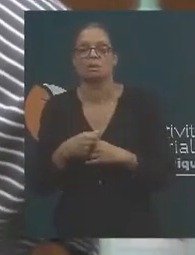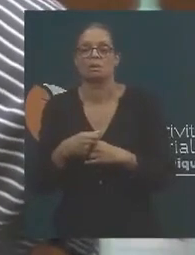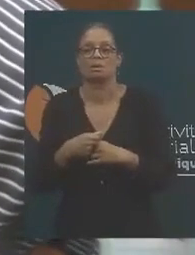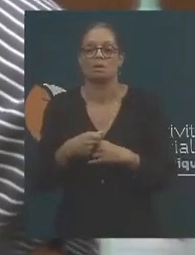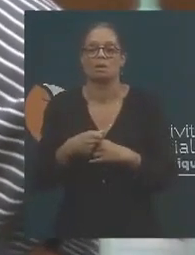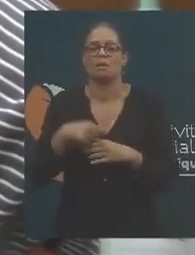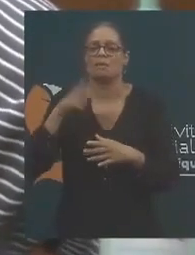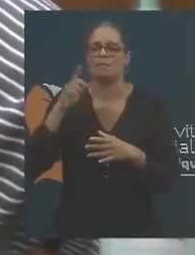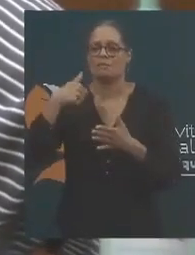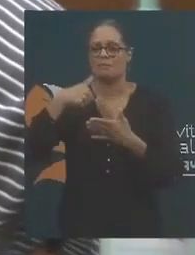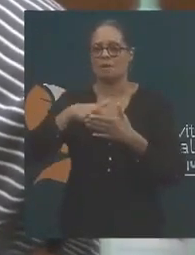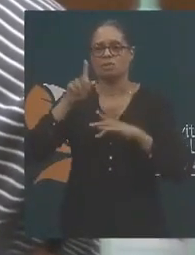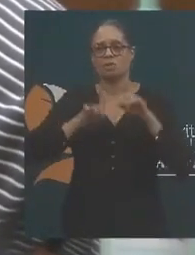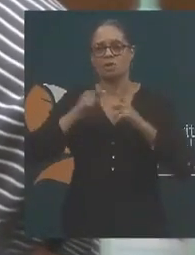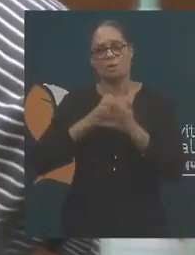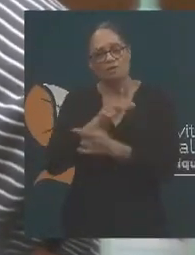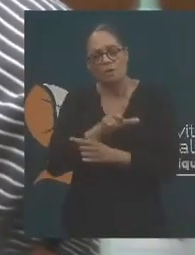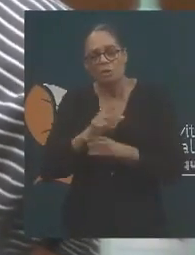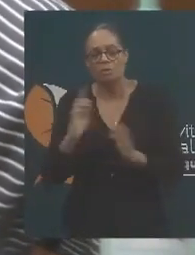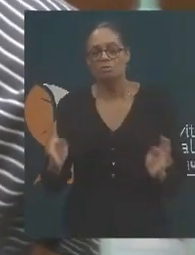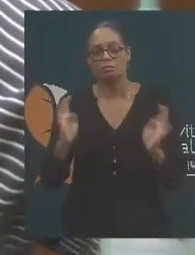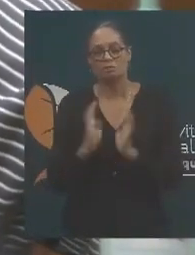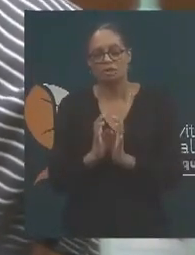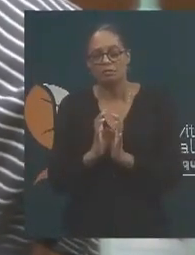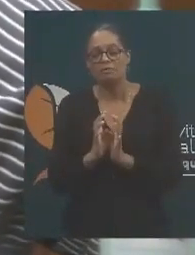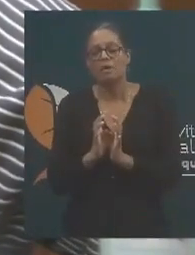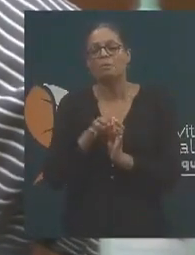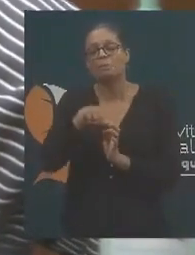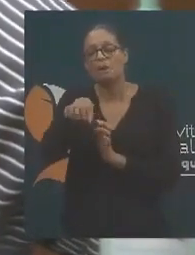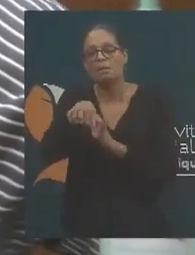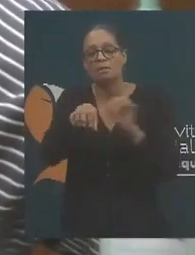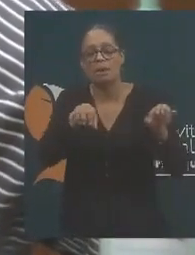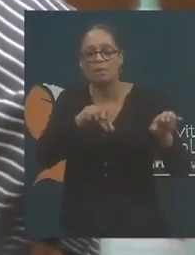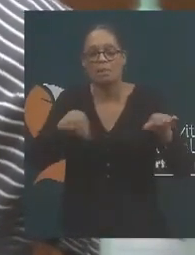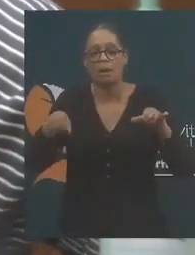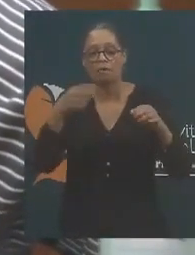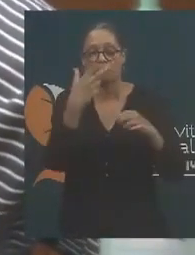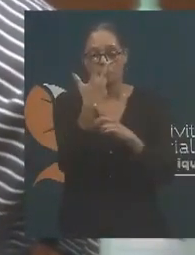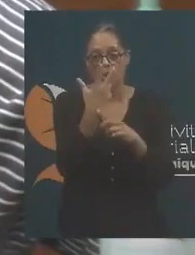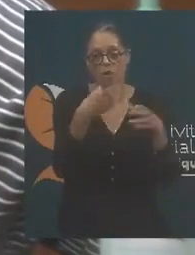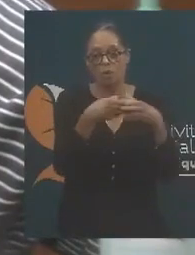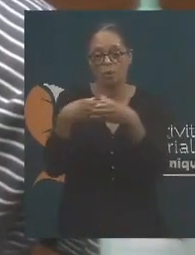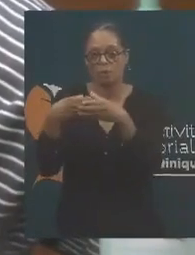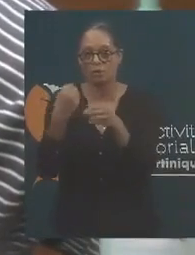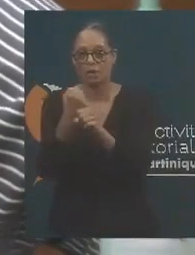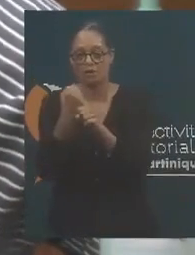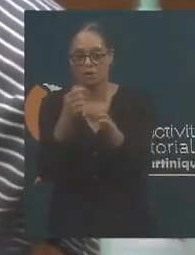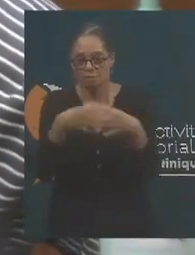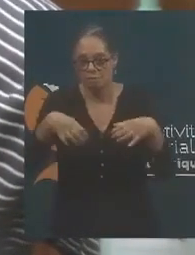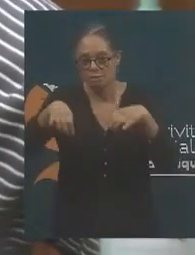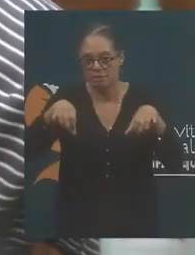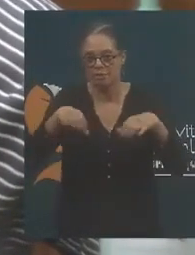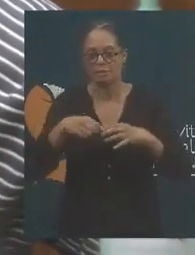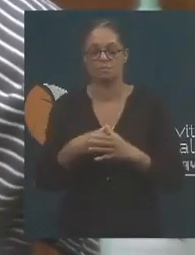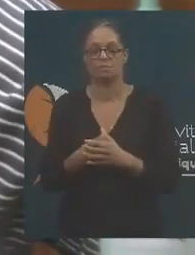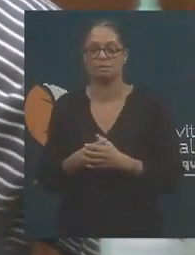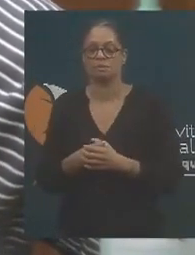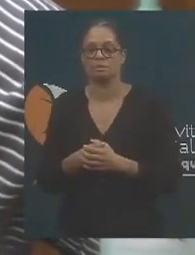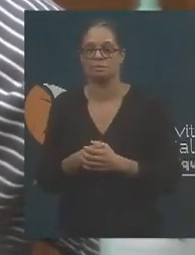juillet 2022, et s'est subdivisée en 3 groupes de travail, ça a été rappelé dans le